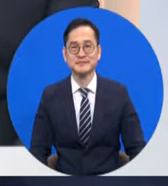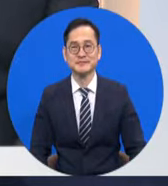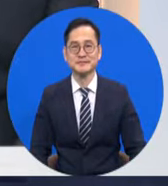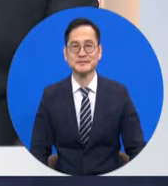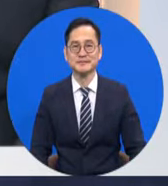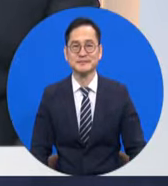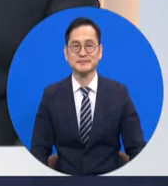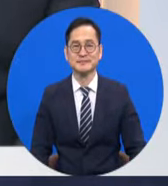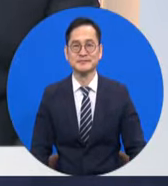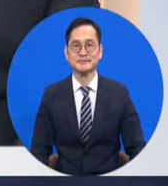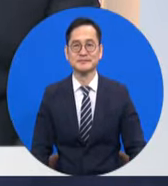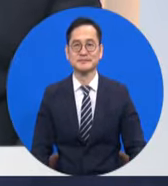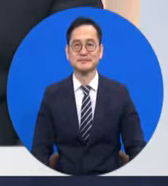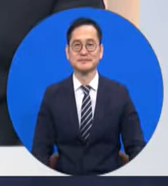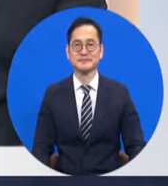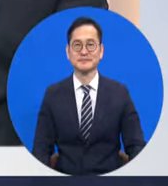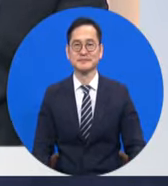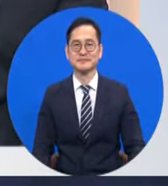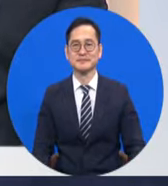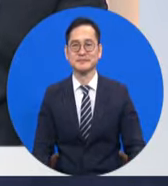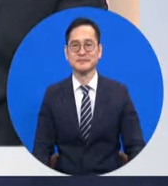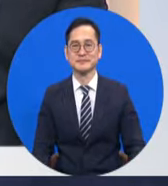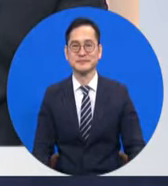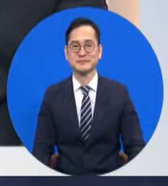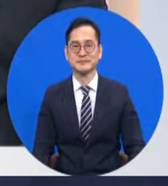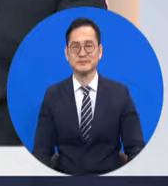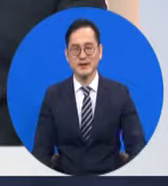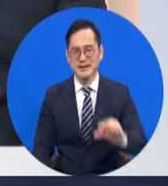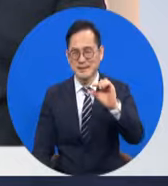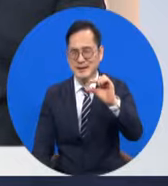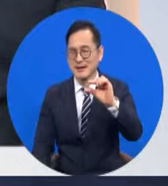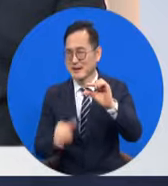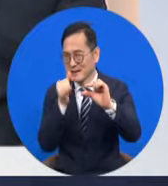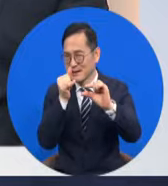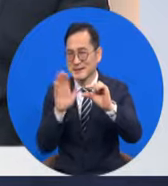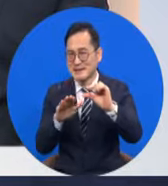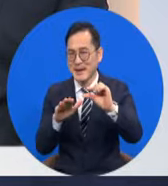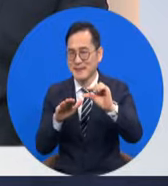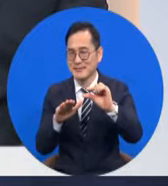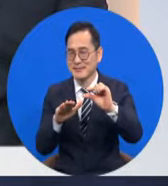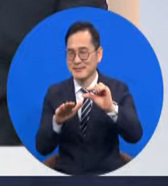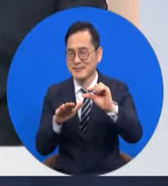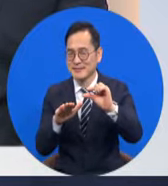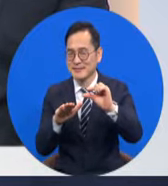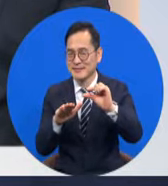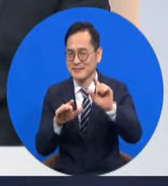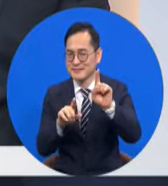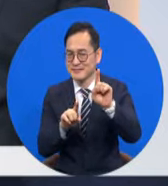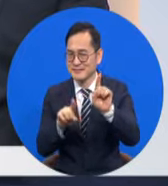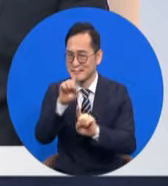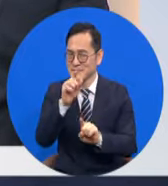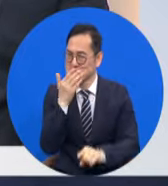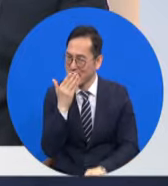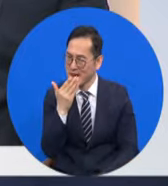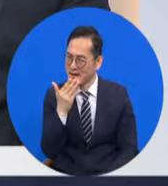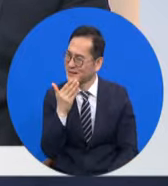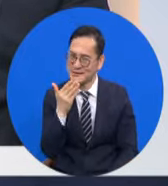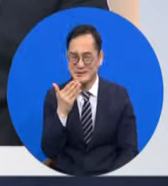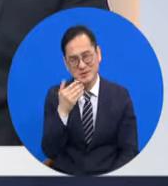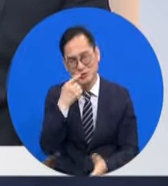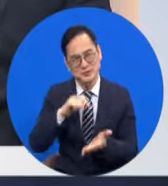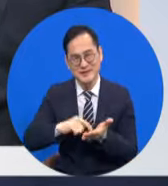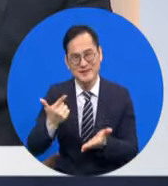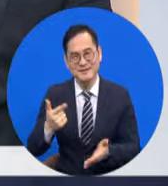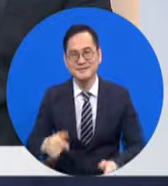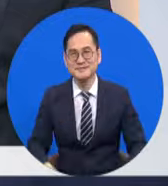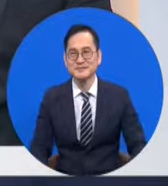재보궐선거 수준의 격차보다는 줄일 수는 있지만 결과를 바꿀 정도의 상황 변화가 있느냐. 그렇게까지 아직은 나아지는 못한 것 같은데